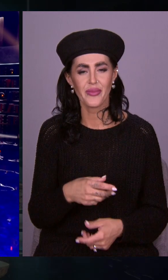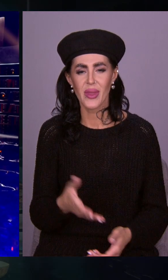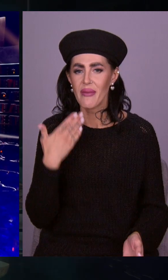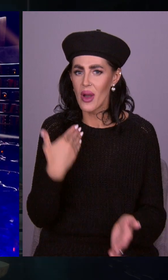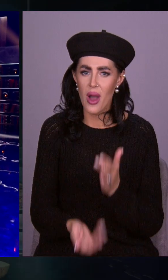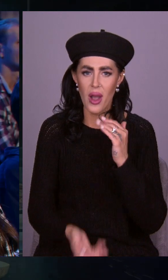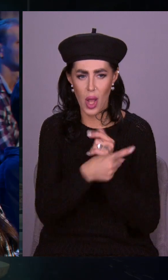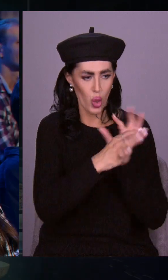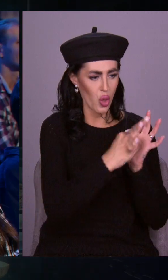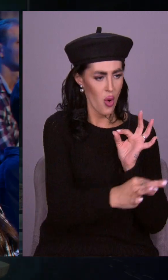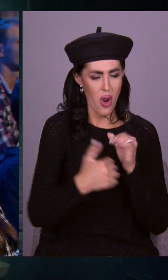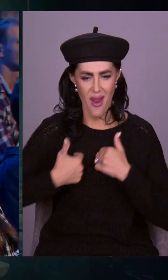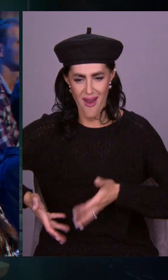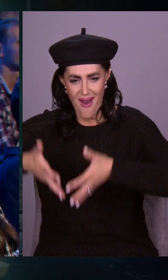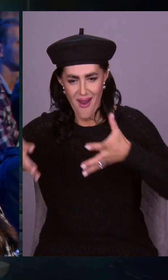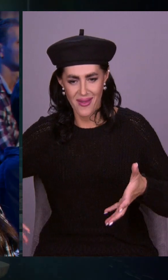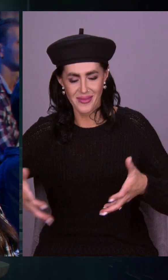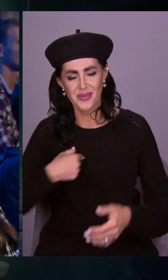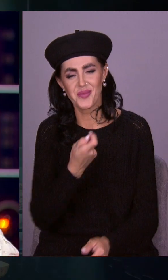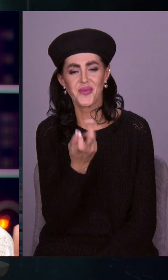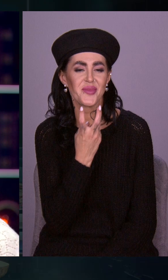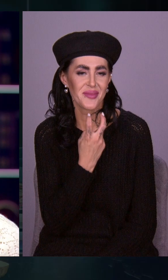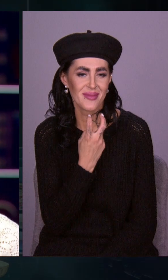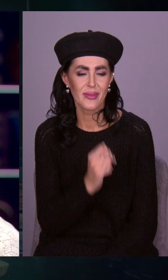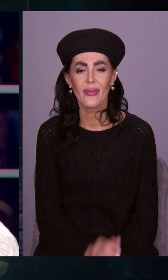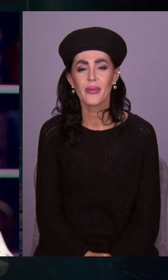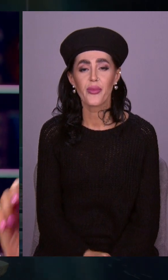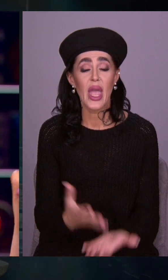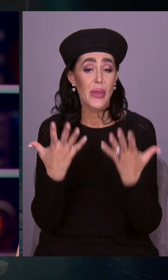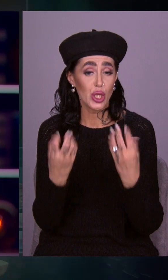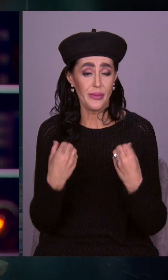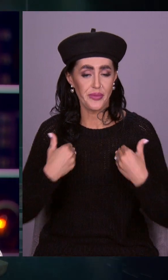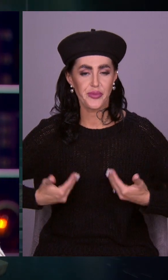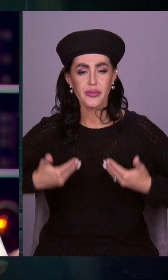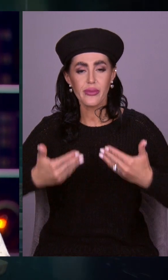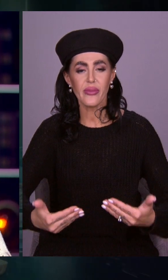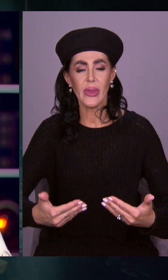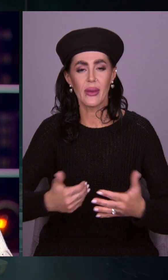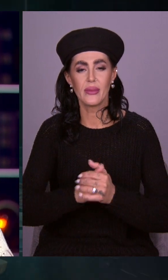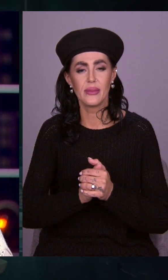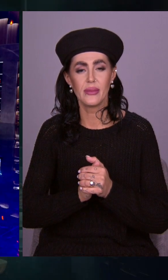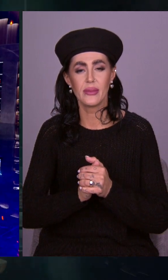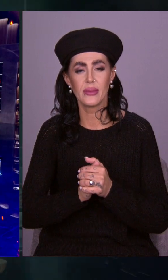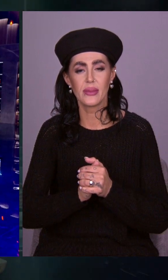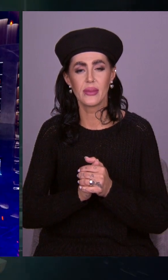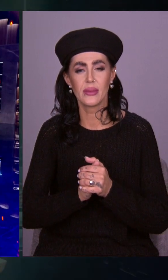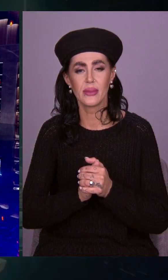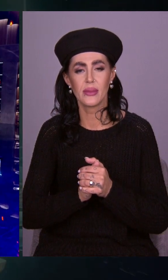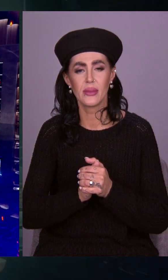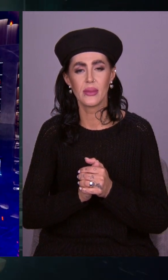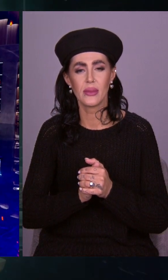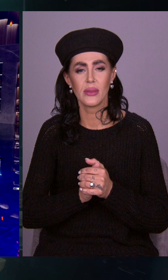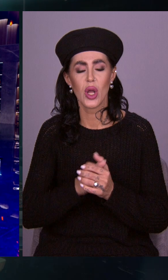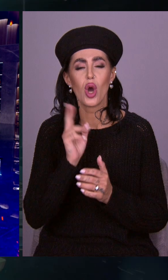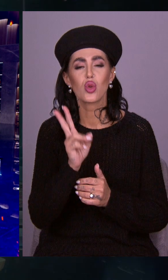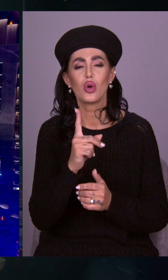Йолки-палки. Тож, я пропоную почати з людини, яка дійсно супер ідеальна,